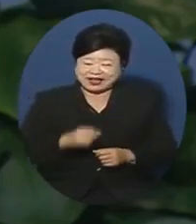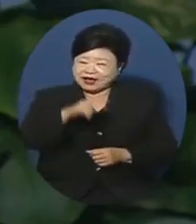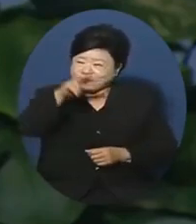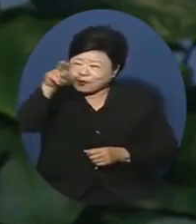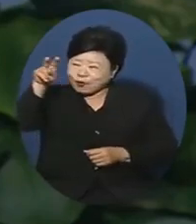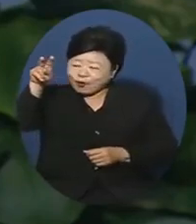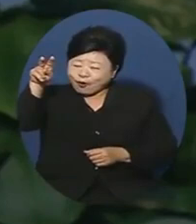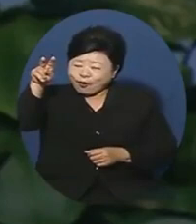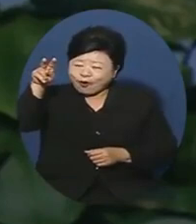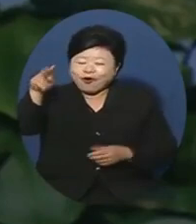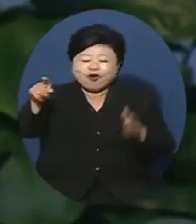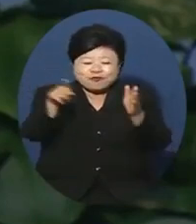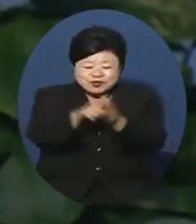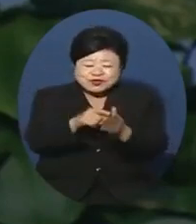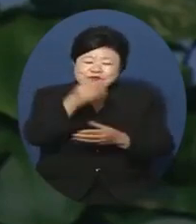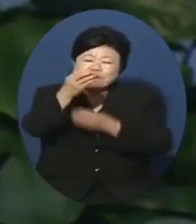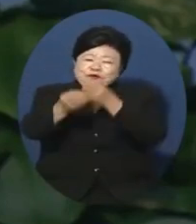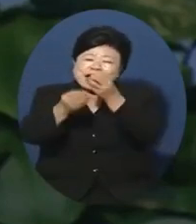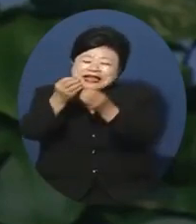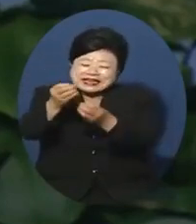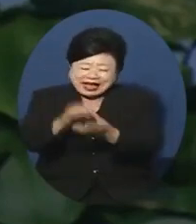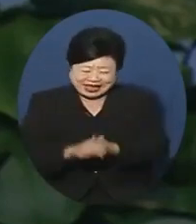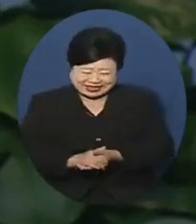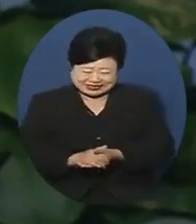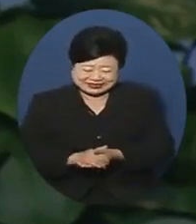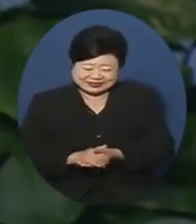쳐다보고 믿음을 고백하니까